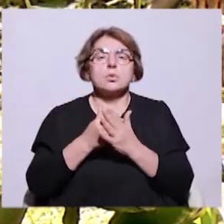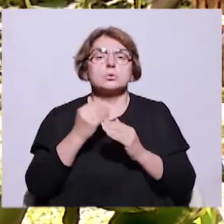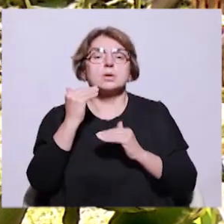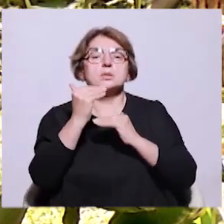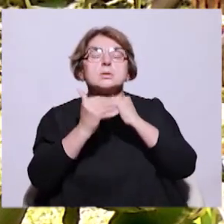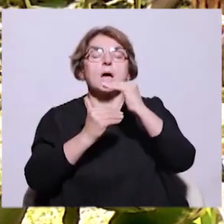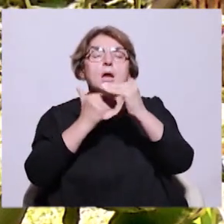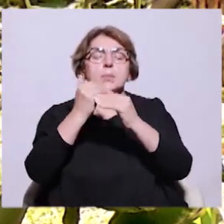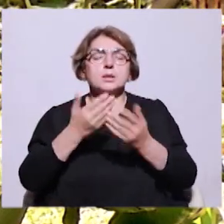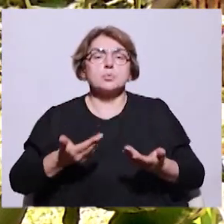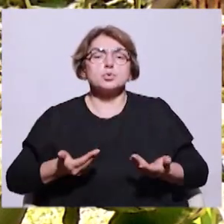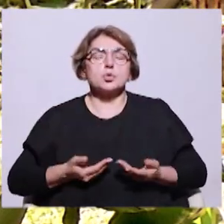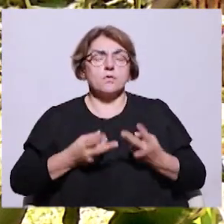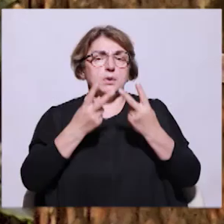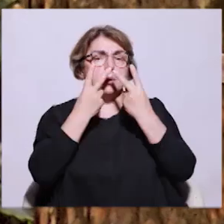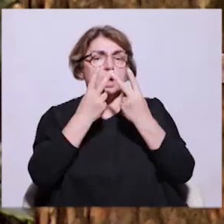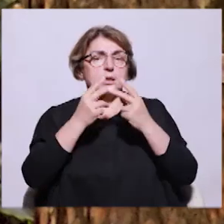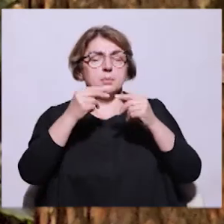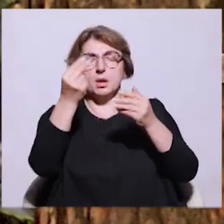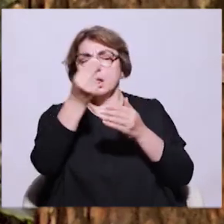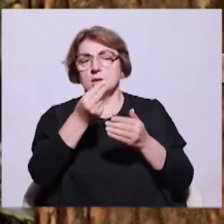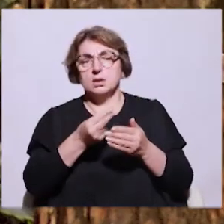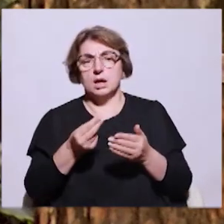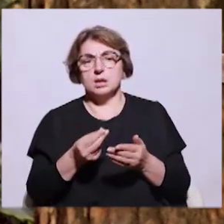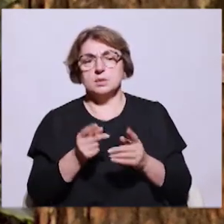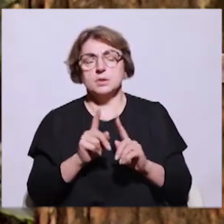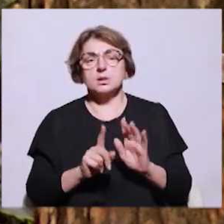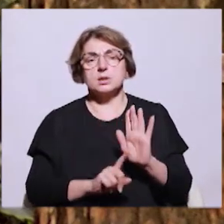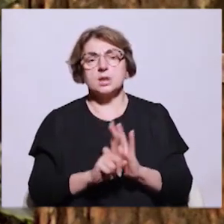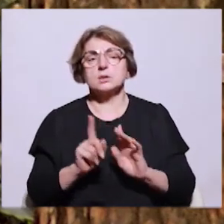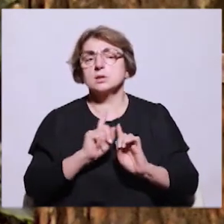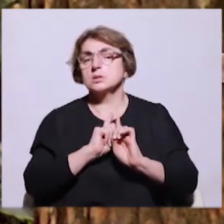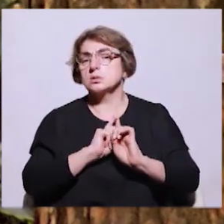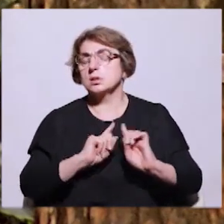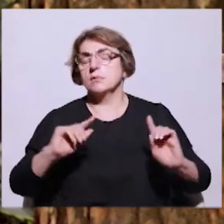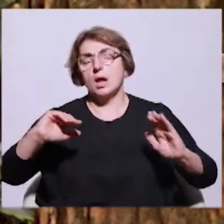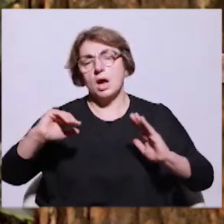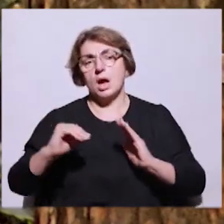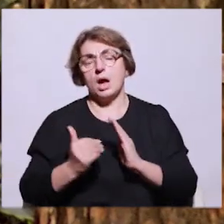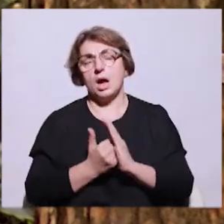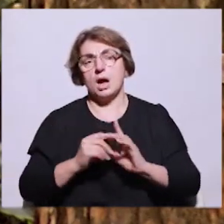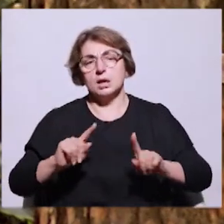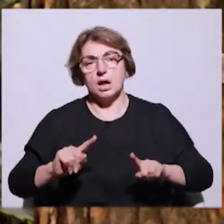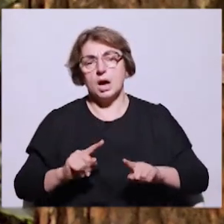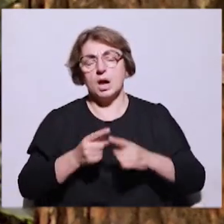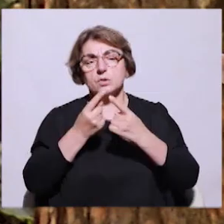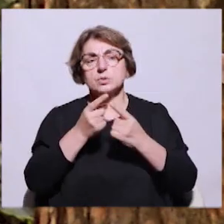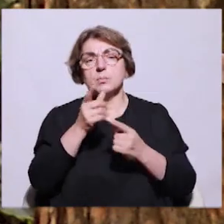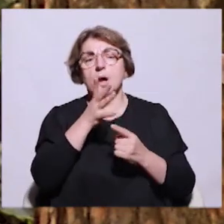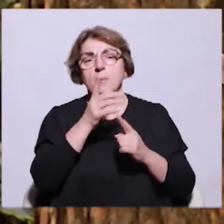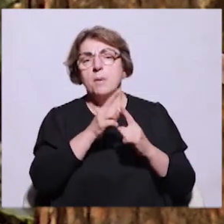წარმატებული ცხოვრება ენახათ ნახატებზე და აი დაიწყო სრულიად ახალი აღორძინება ამ